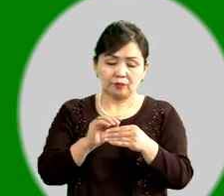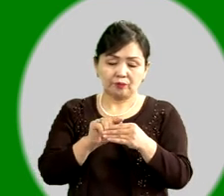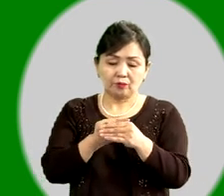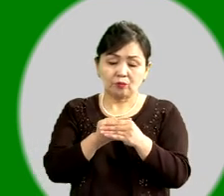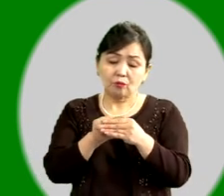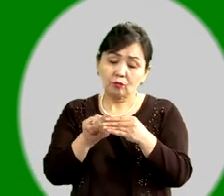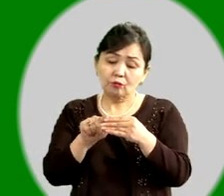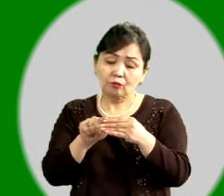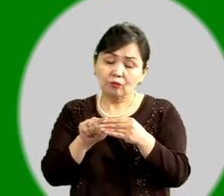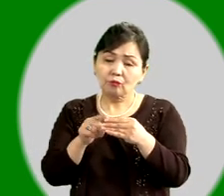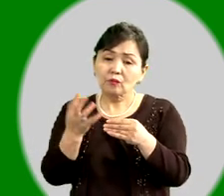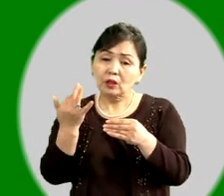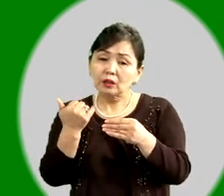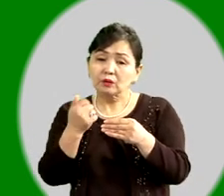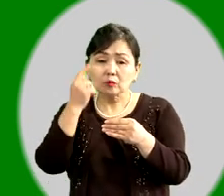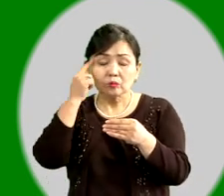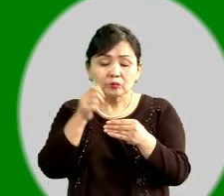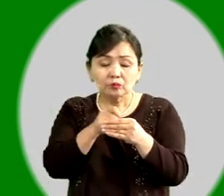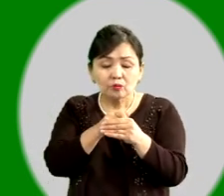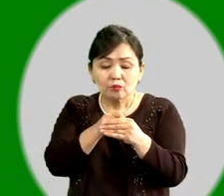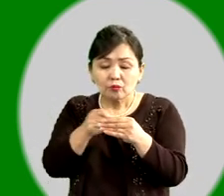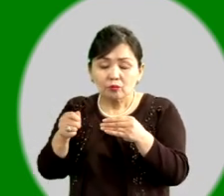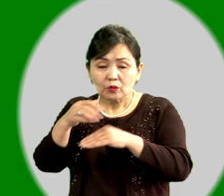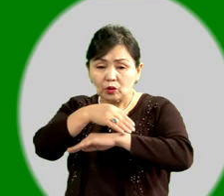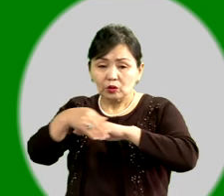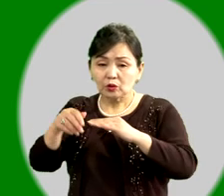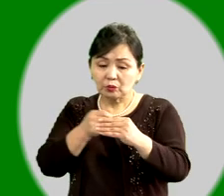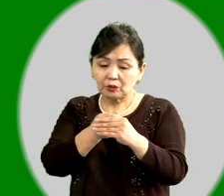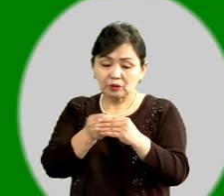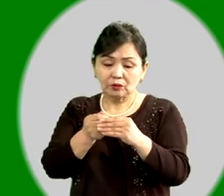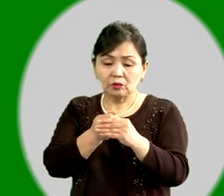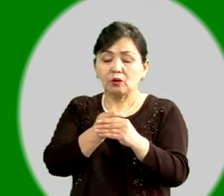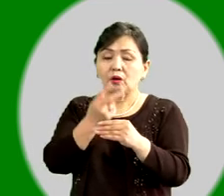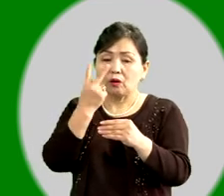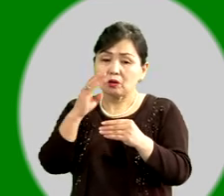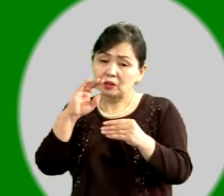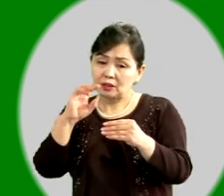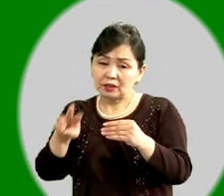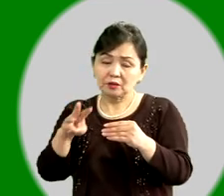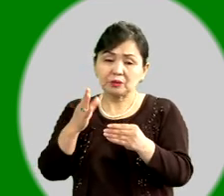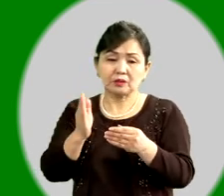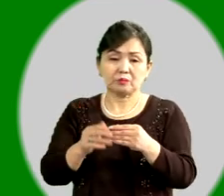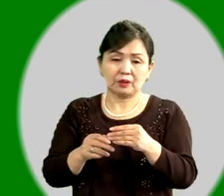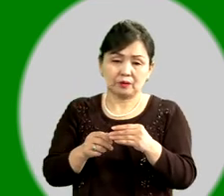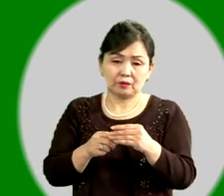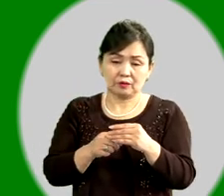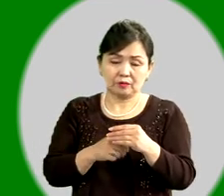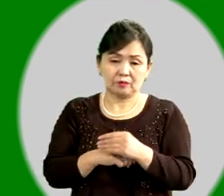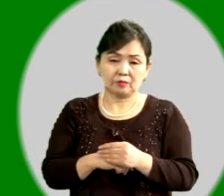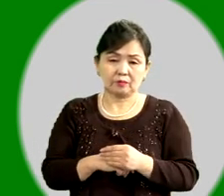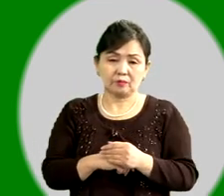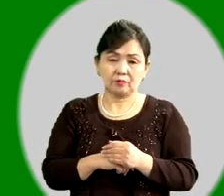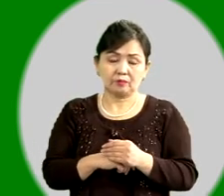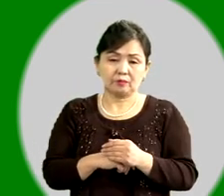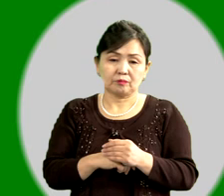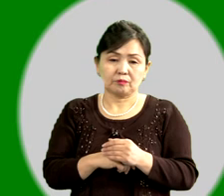бүгдээрээ шугамар хэмжээ. За, энэ шугамар хэмжихэд 2 см урттай байна. Кубийн ирмэгийн урт нь 2 см